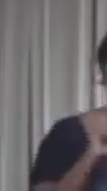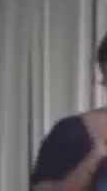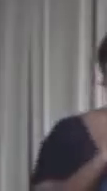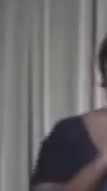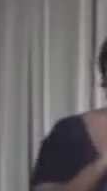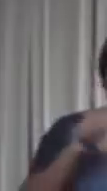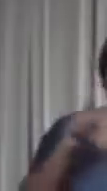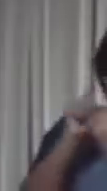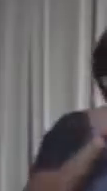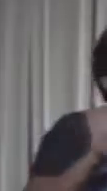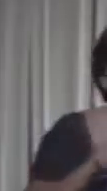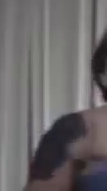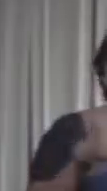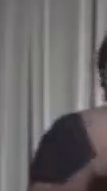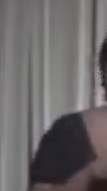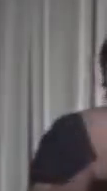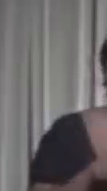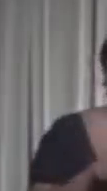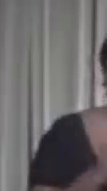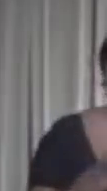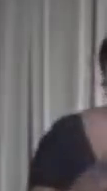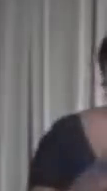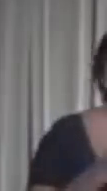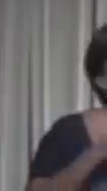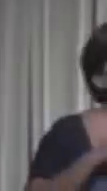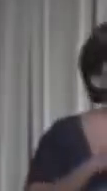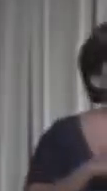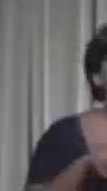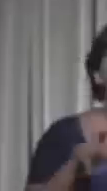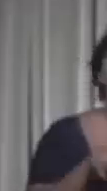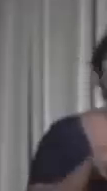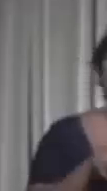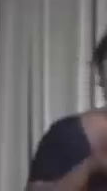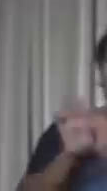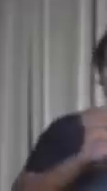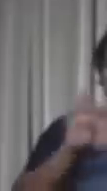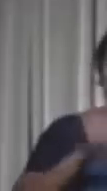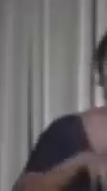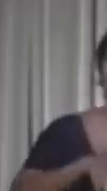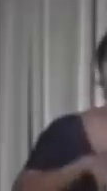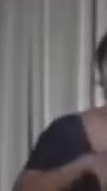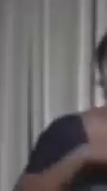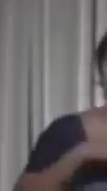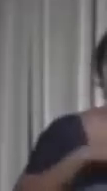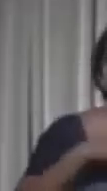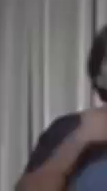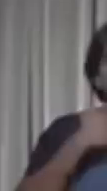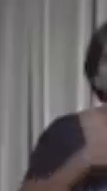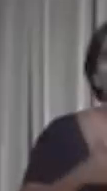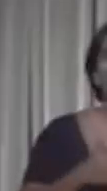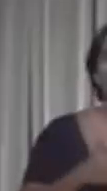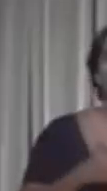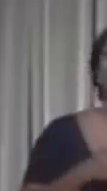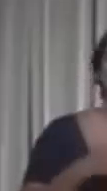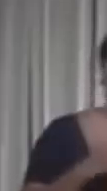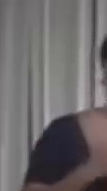என்று சிந்திக்கின்ற ஒரு நிலையை இந்த ஆட்சி காலத்திலே நாங்கள் பார்க்கிறோம். அண்மையிலே அதாவது சமத்துவத்தை இந்த நாட்டில் ஏற்படுத்த போகிறோம்